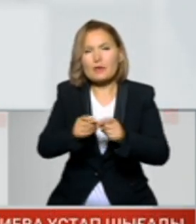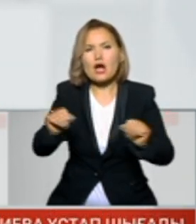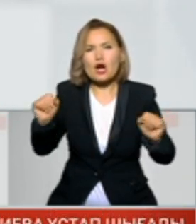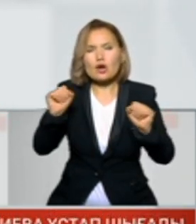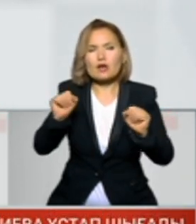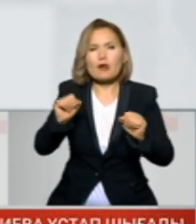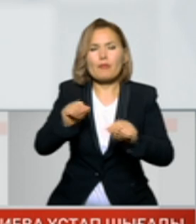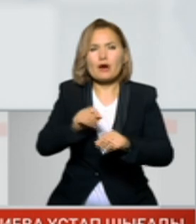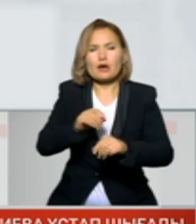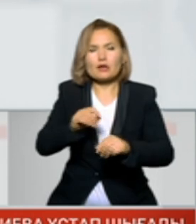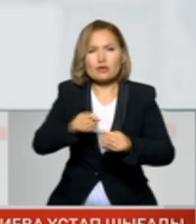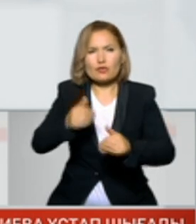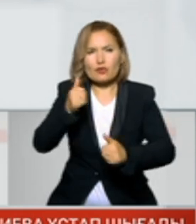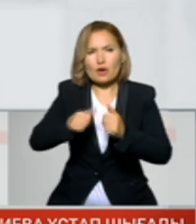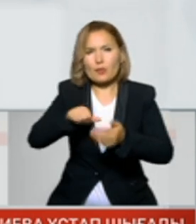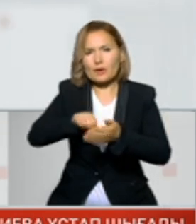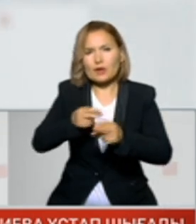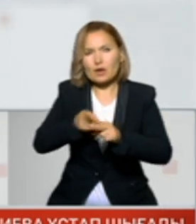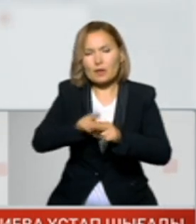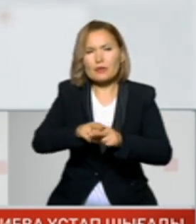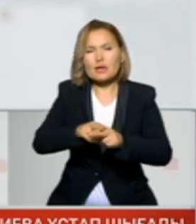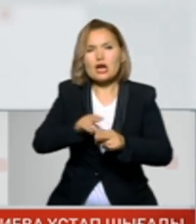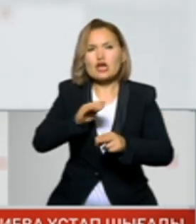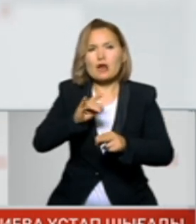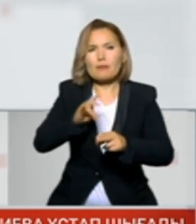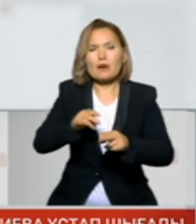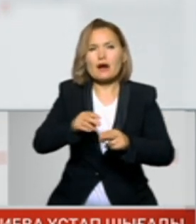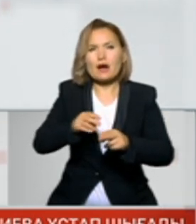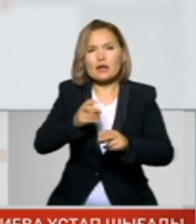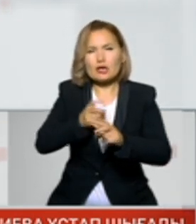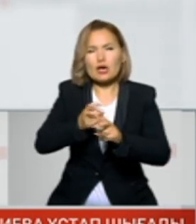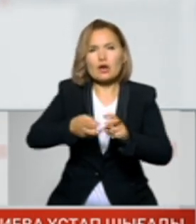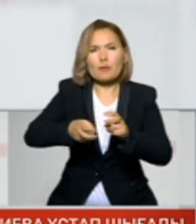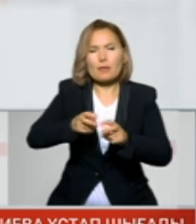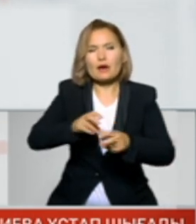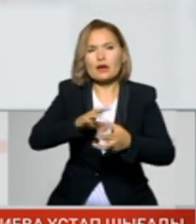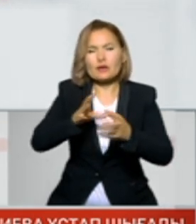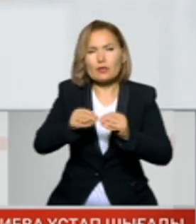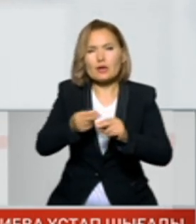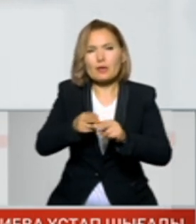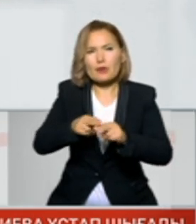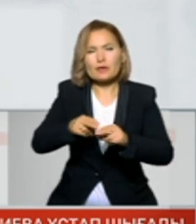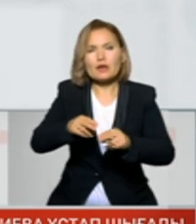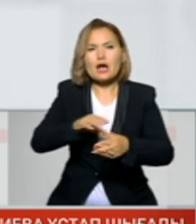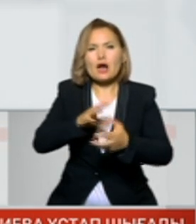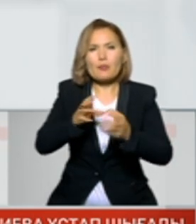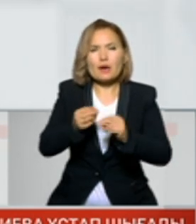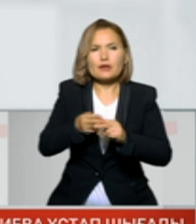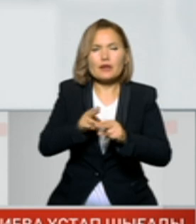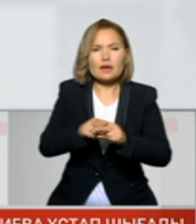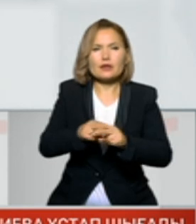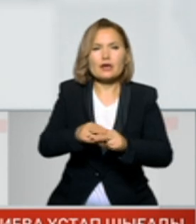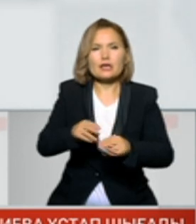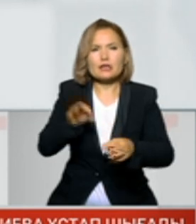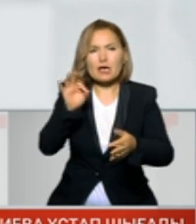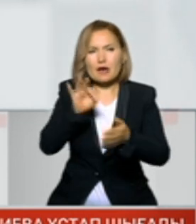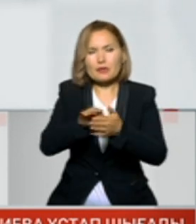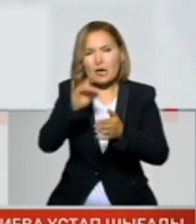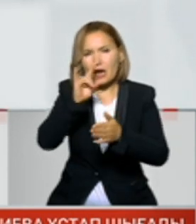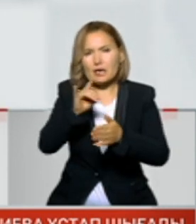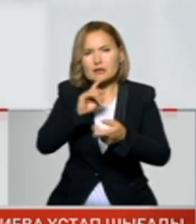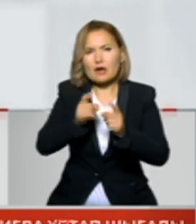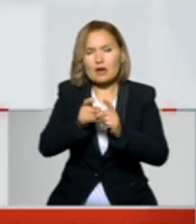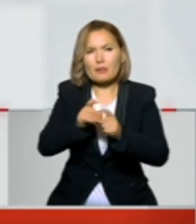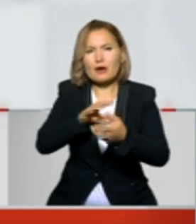спортшылар мықтын анықтайды. Дәл осы күні Жамбатудың Корей стилі бойынша да жеңпаздар белгілі болады. Бұдан бөлек дәстүрлі садағату, қазақ